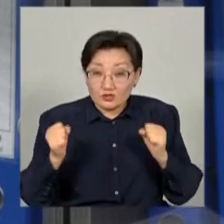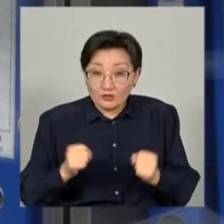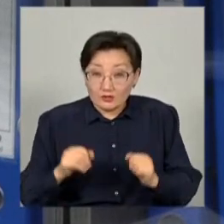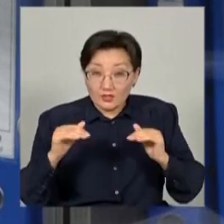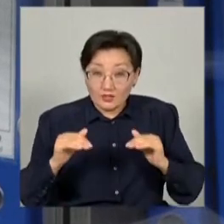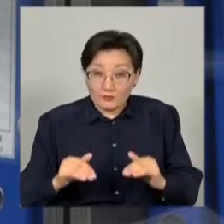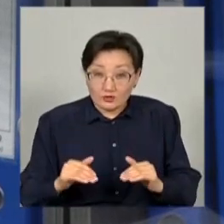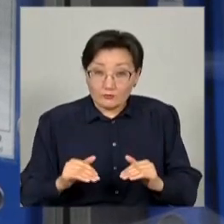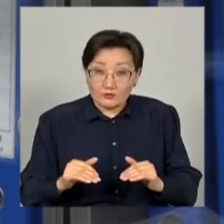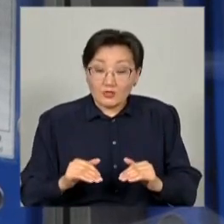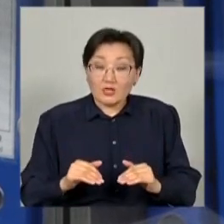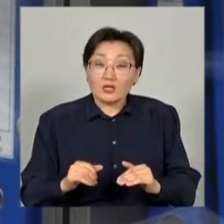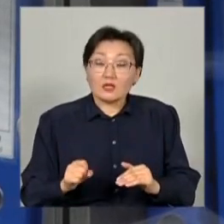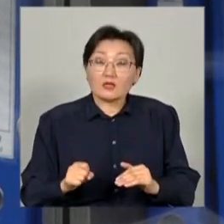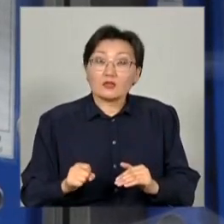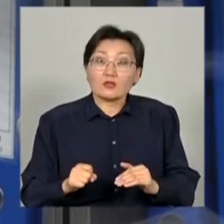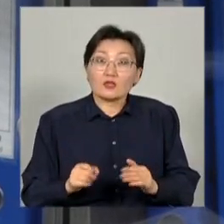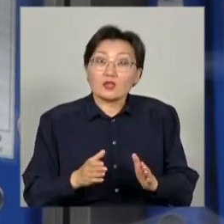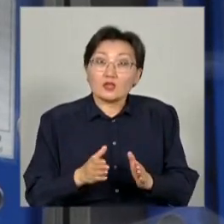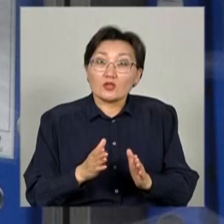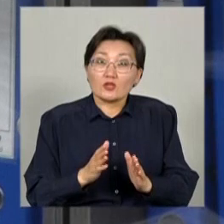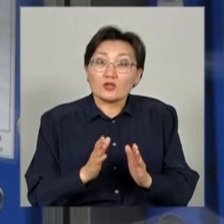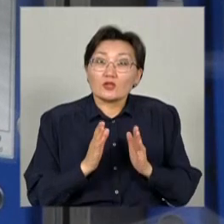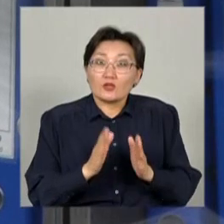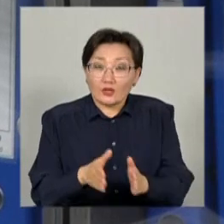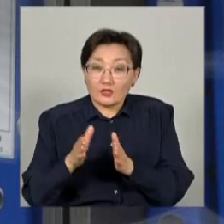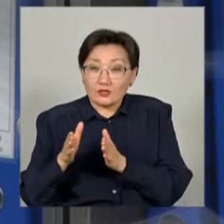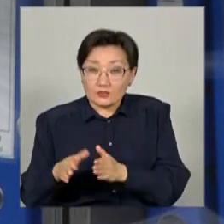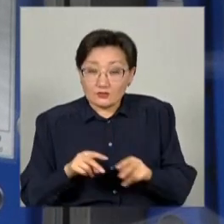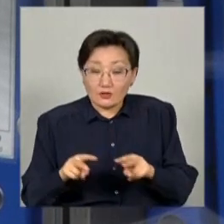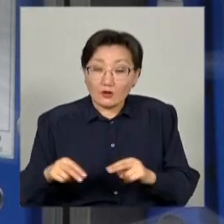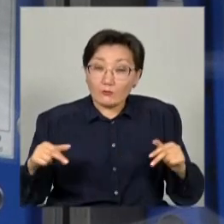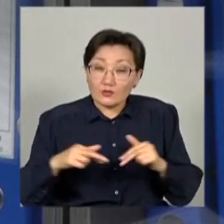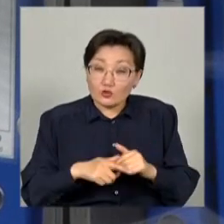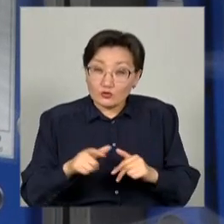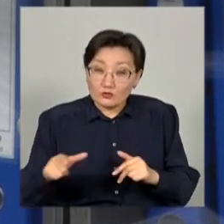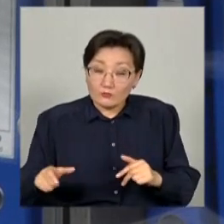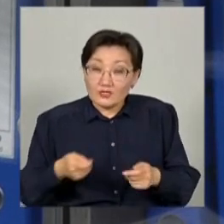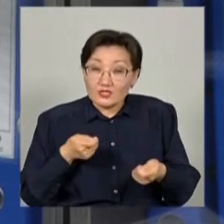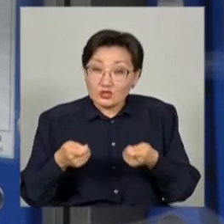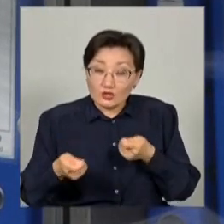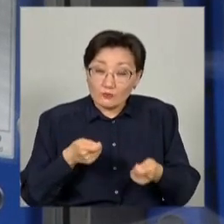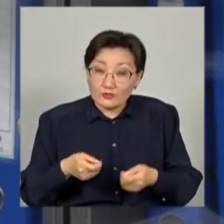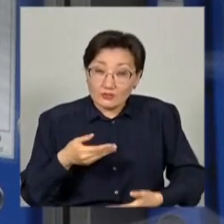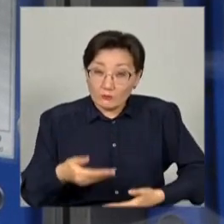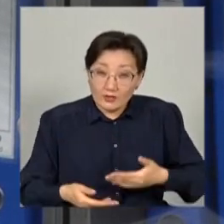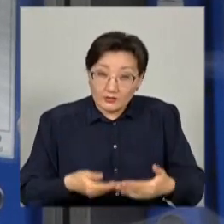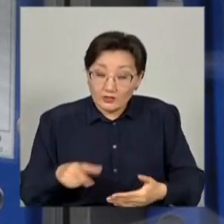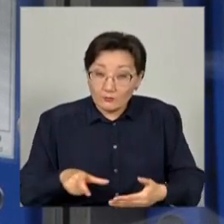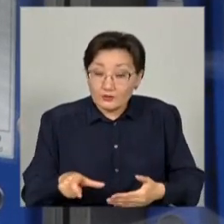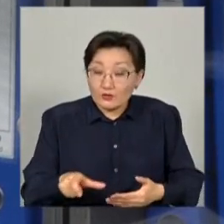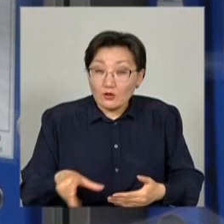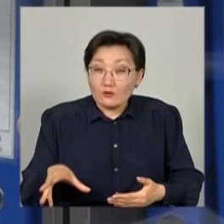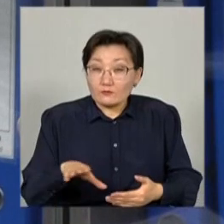режим, рядность соблюдать. А пешеходам, естественно, осторожно ходить по тротуарам, потому что